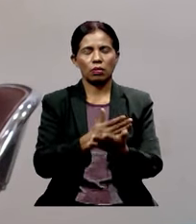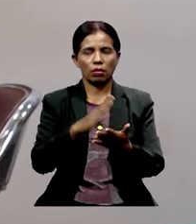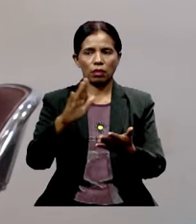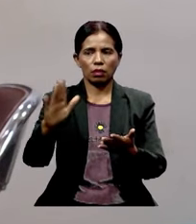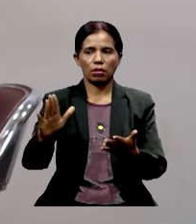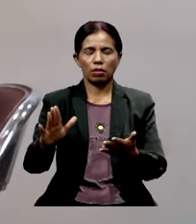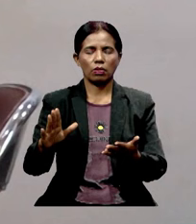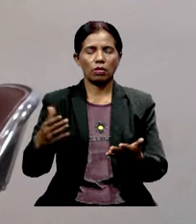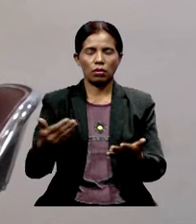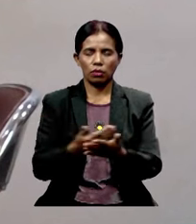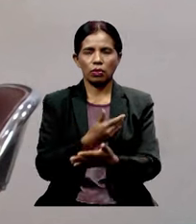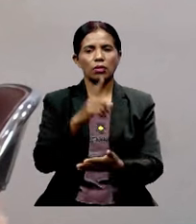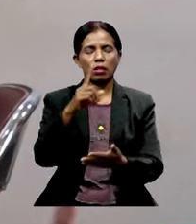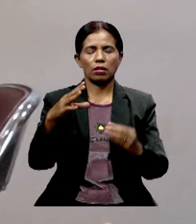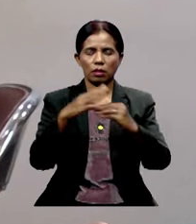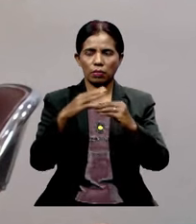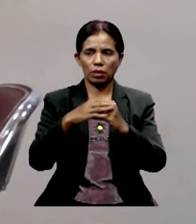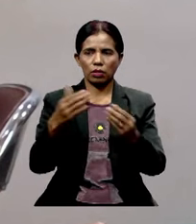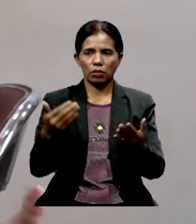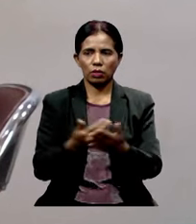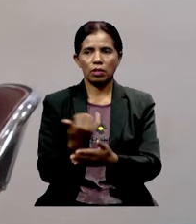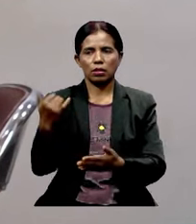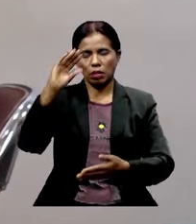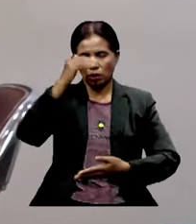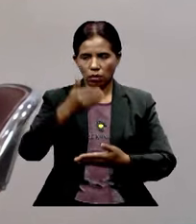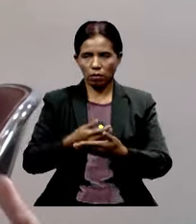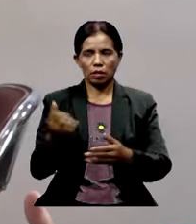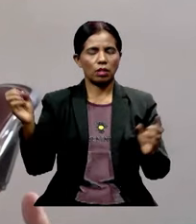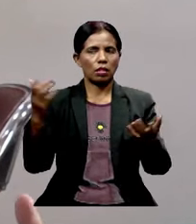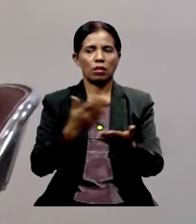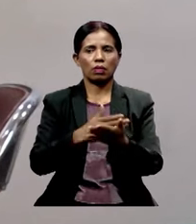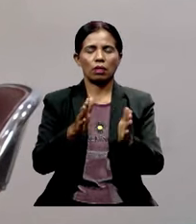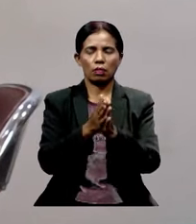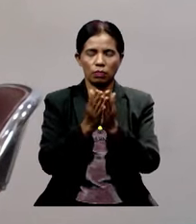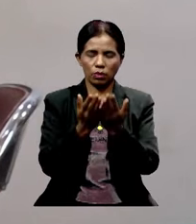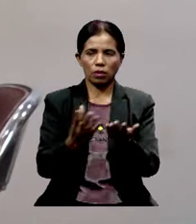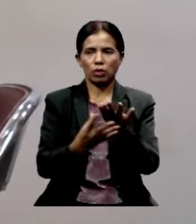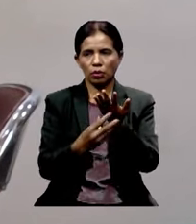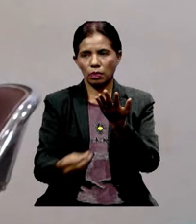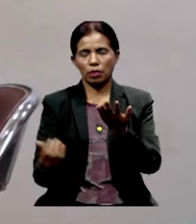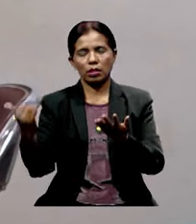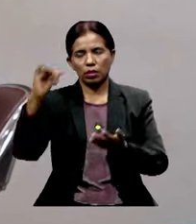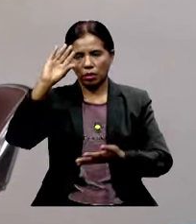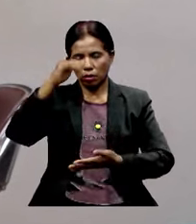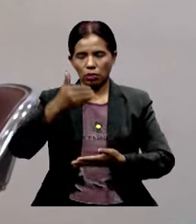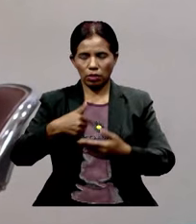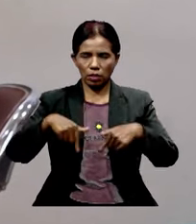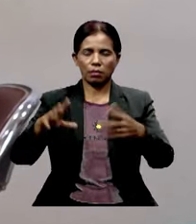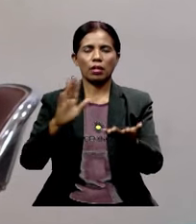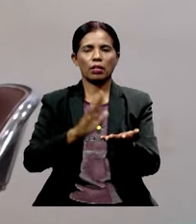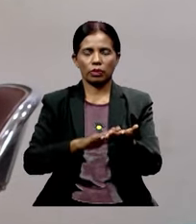rupa fun, inda sapat Par pun ini bahasa nuansir lah konsep sosial itu hal fotokopi ini apa ini bahasa nuansir ini bahasa